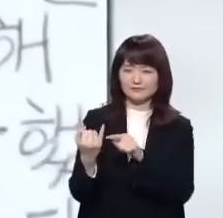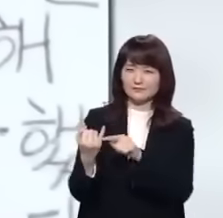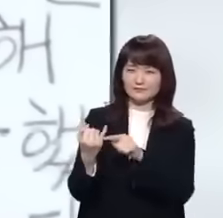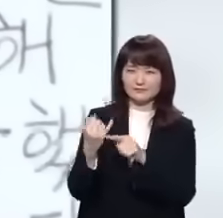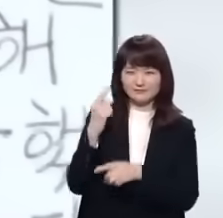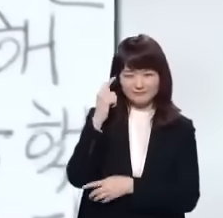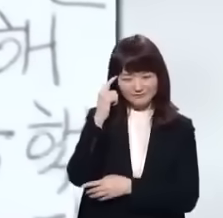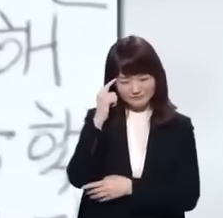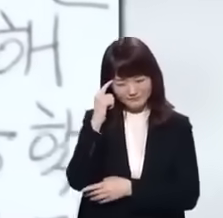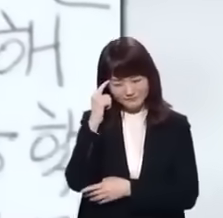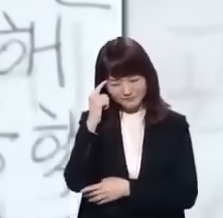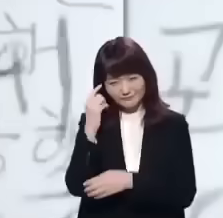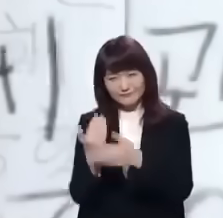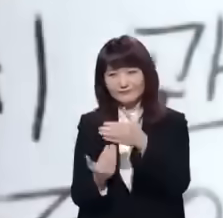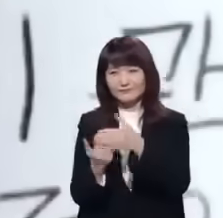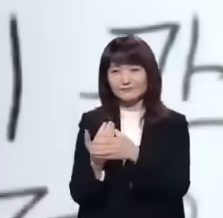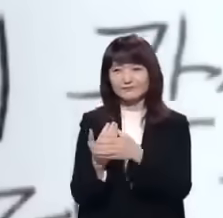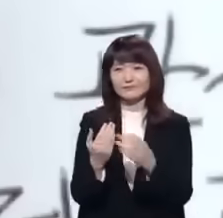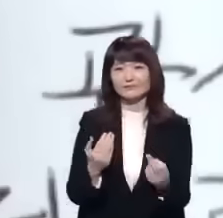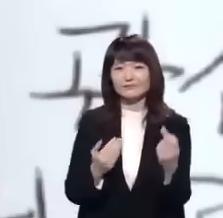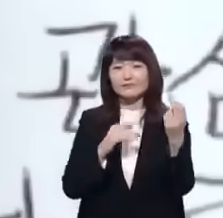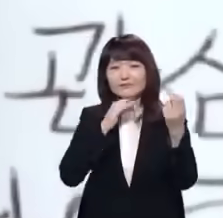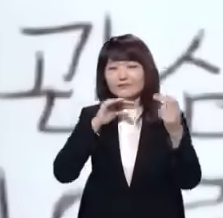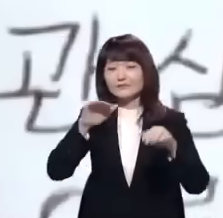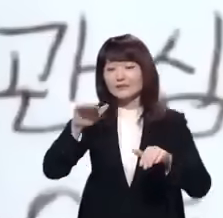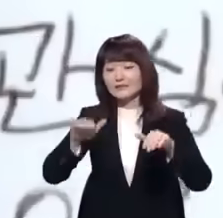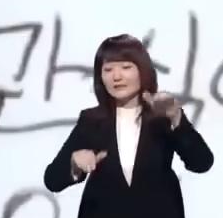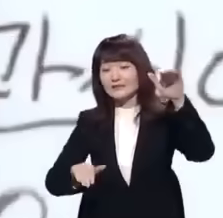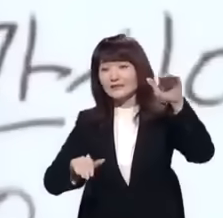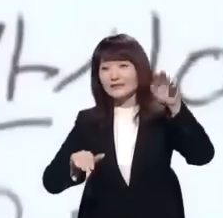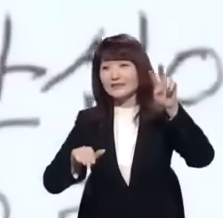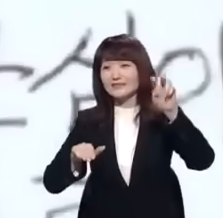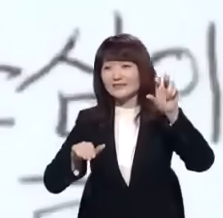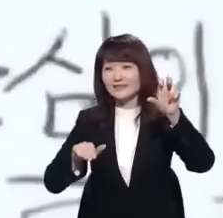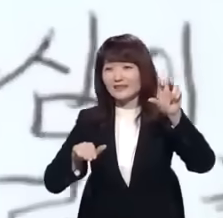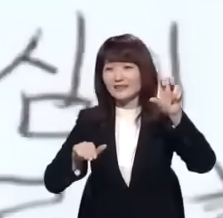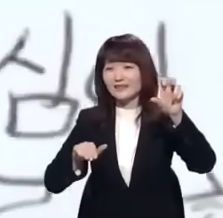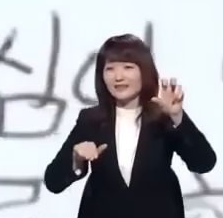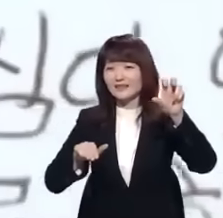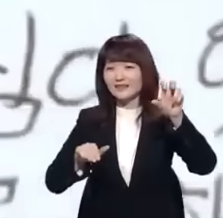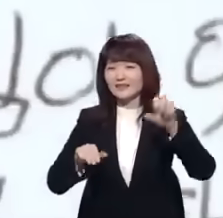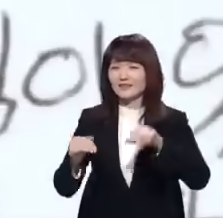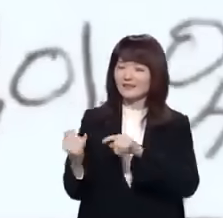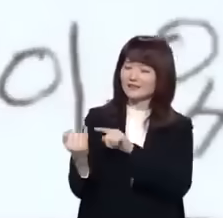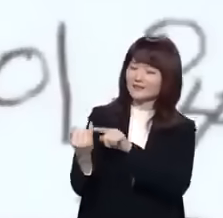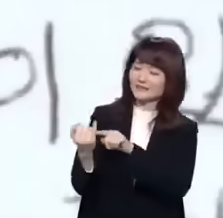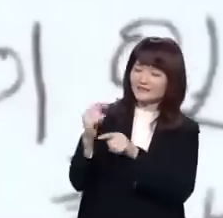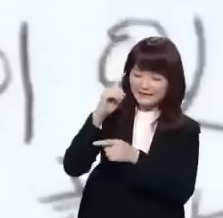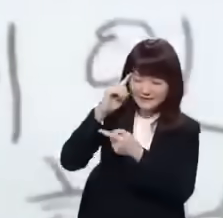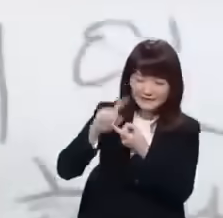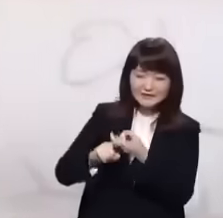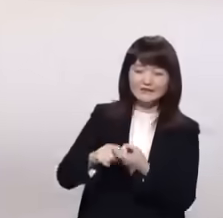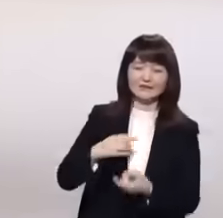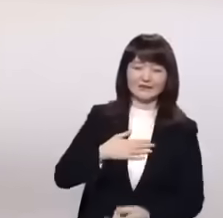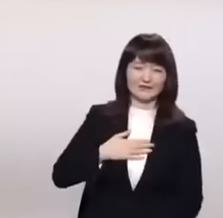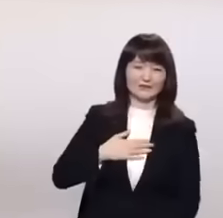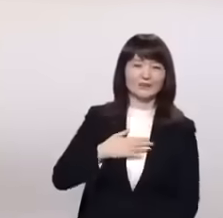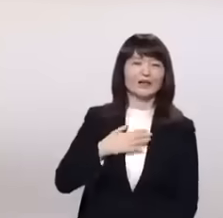난다. 오빠랑은 나이 차이가 25살이나 나지만 아이, 너도 관심 있는 거야. 오빠도 다